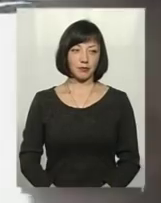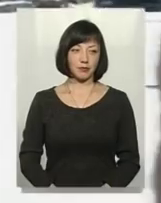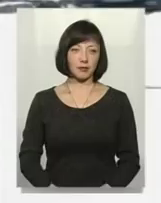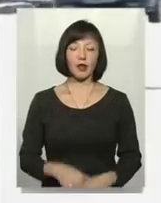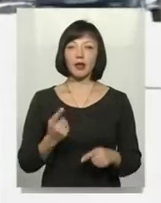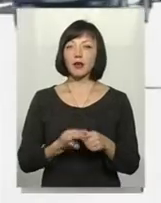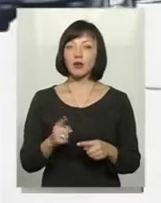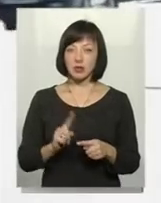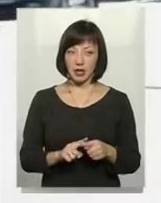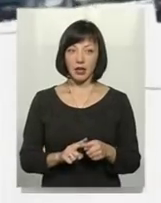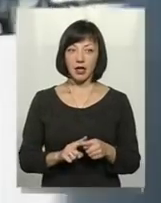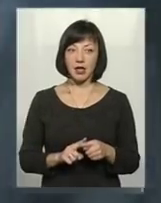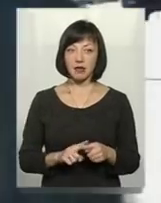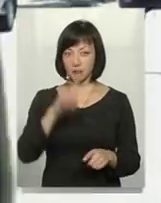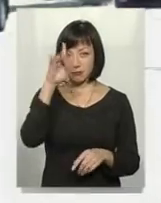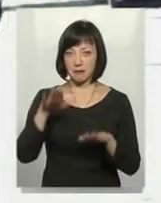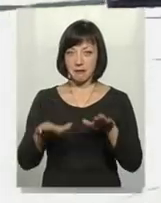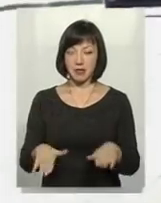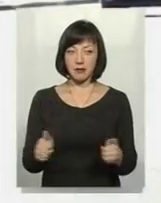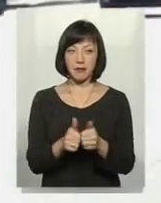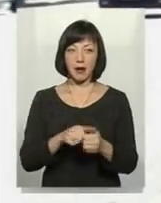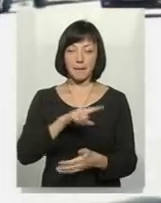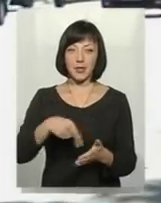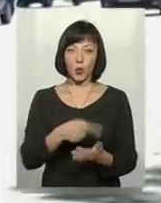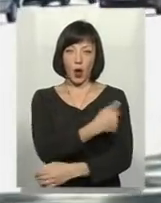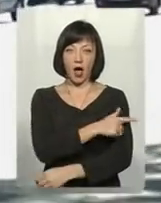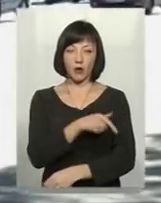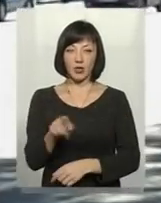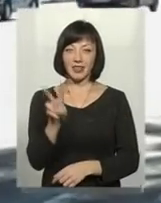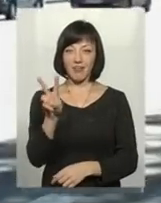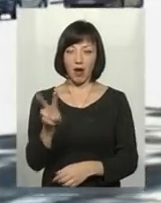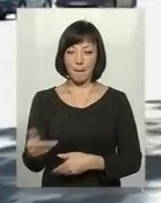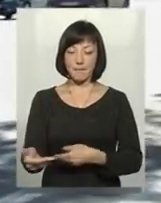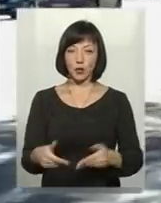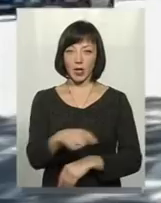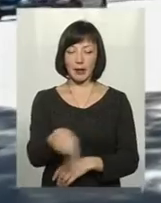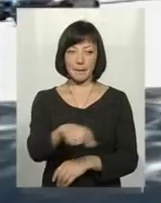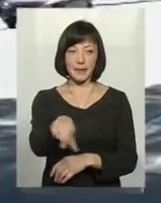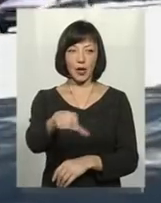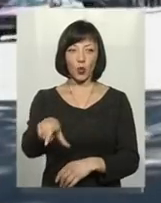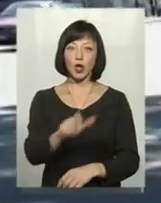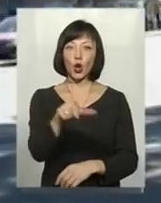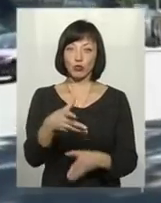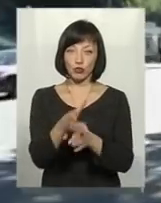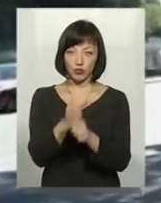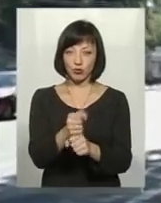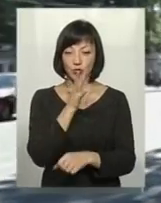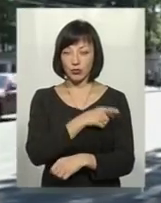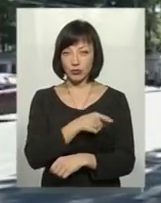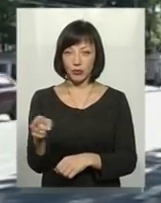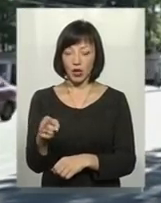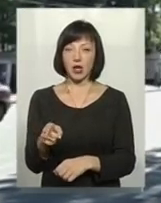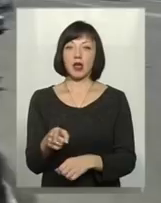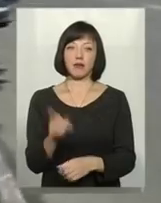Ось це знайоме усім місце поряд із міською лікарнею. Тут аж два пішохідних переходи. Та люди, аби скоротити шлях,